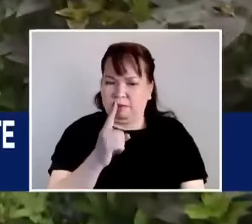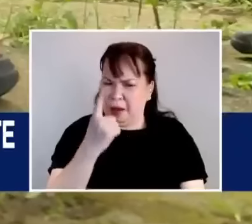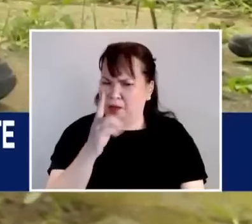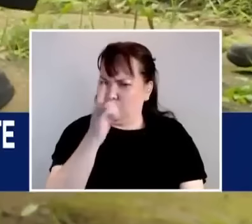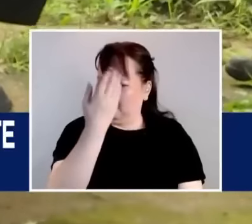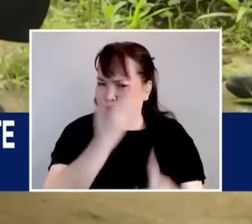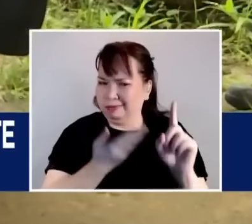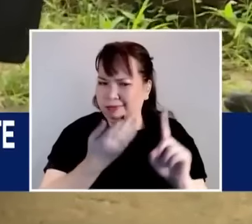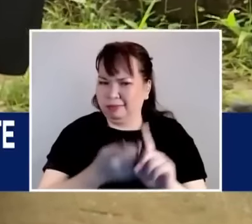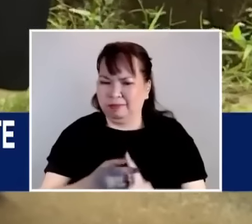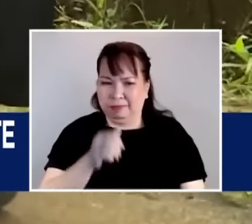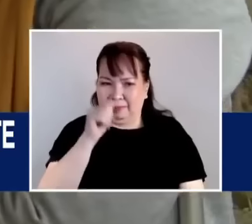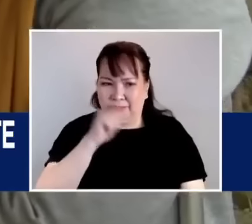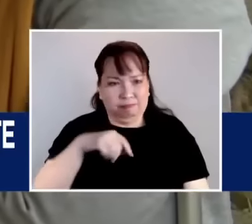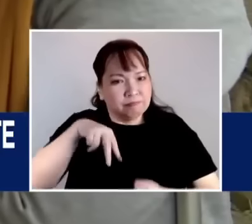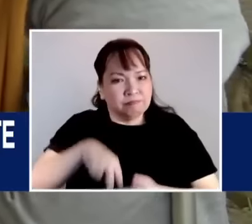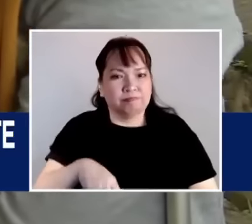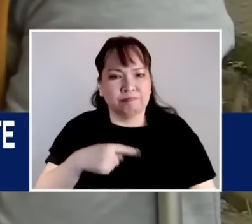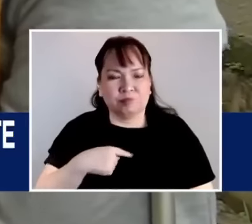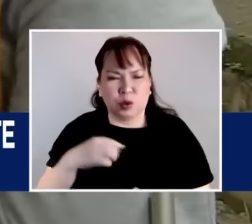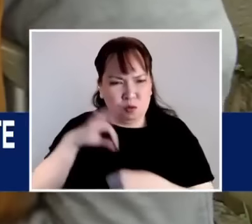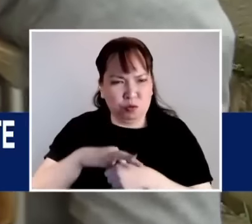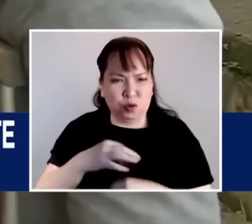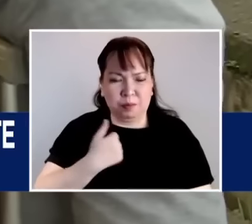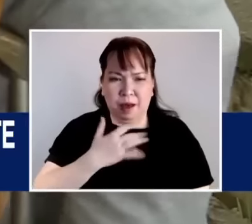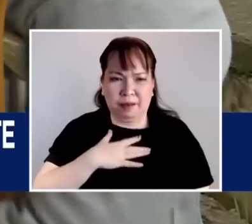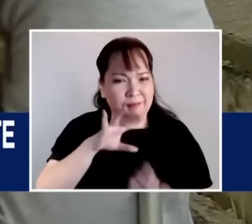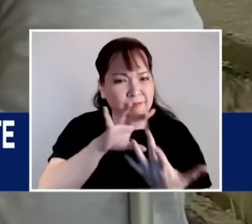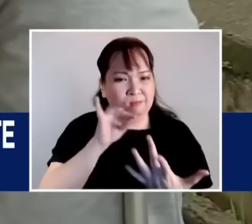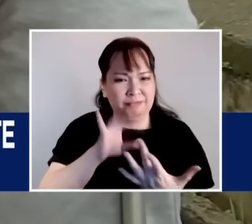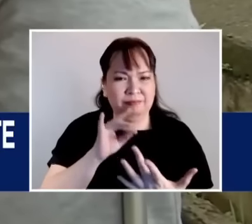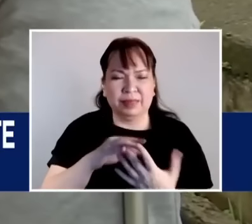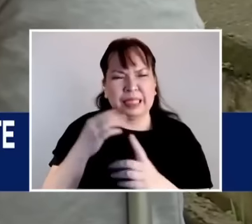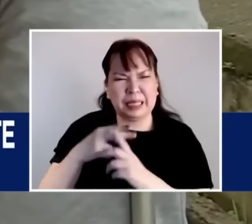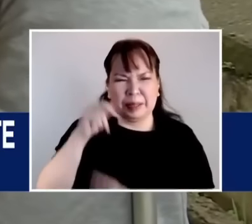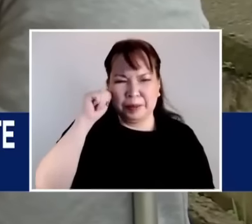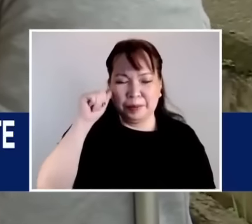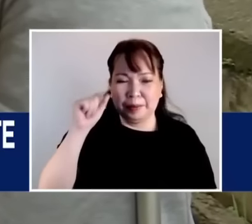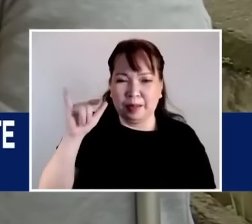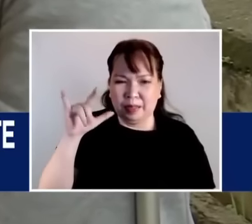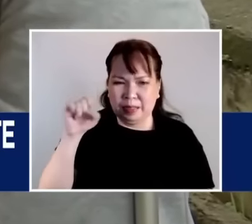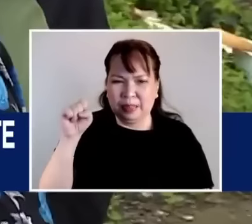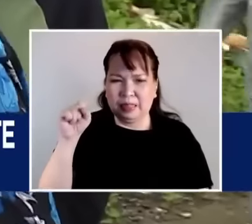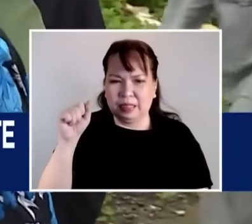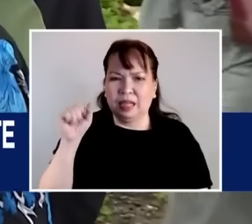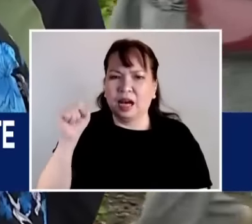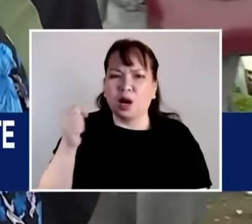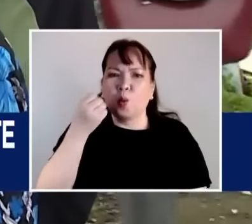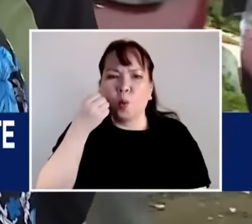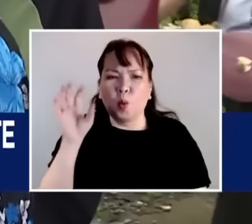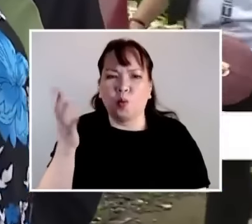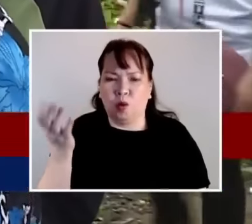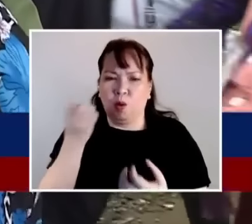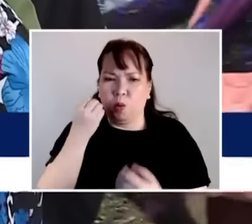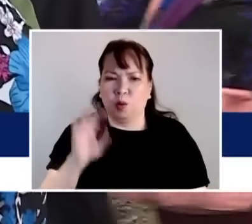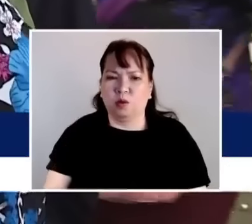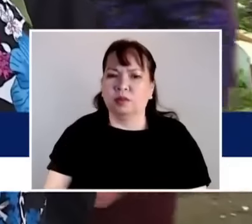para maiboto ang kandidatong sa tingin niya ay tutulong para makauwi siya sa dating tahanan. Bigyan kami